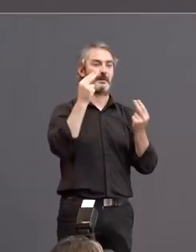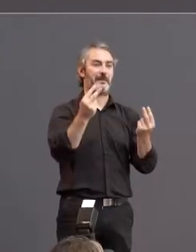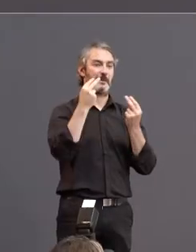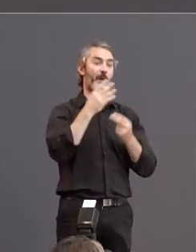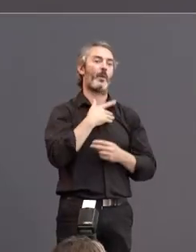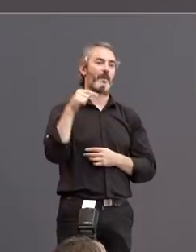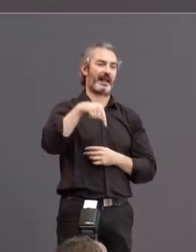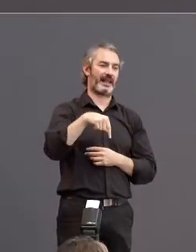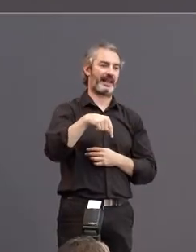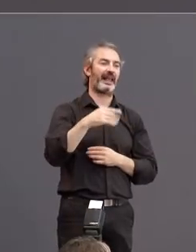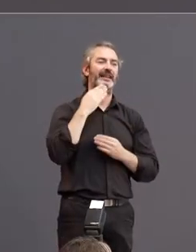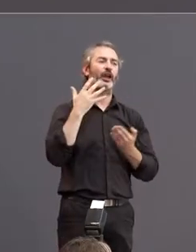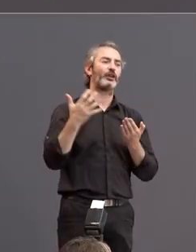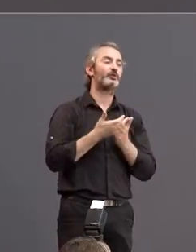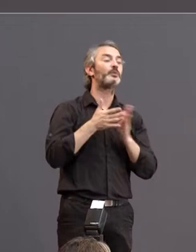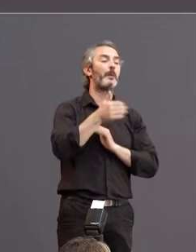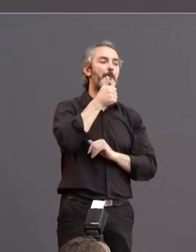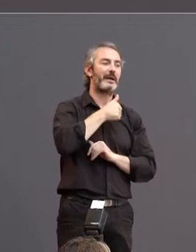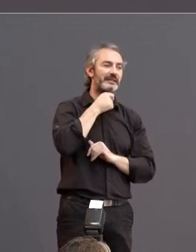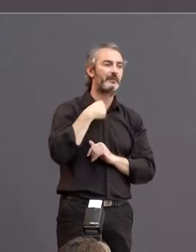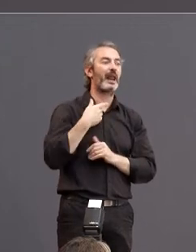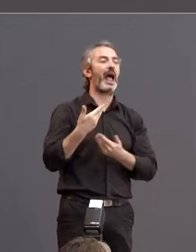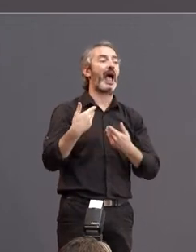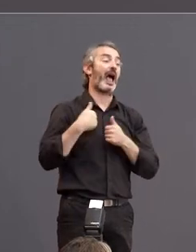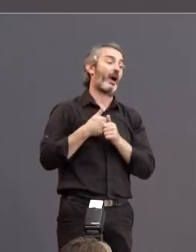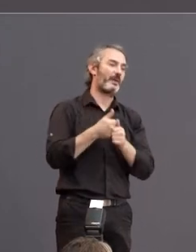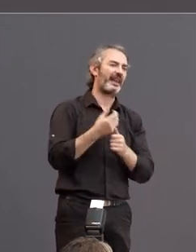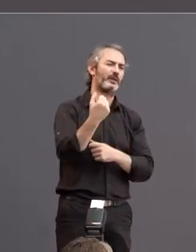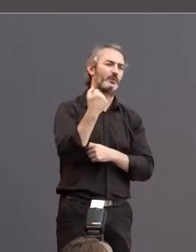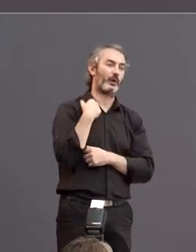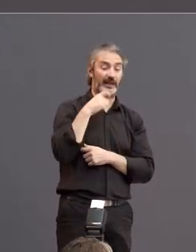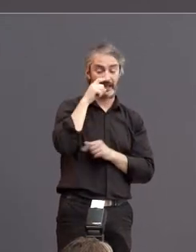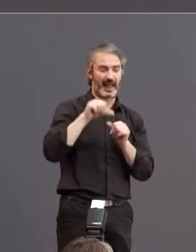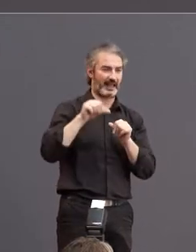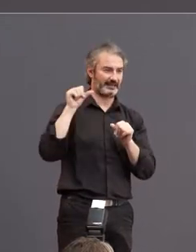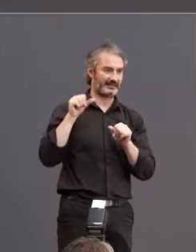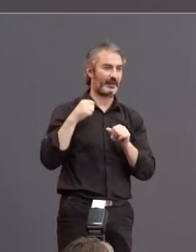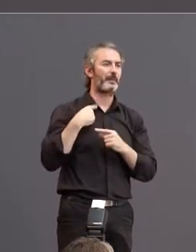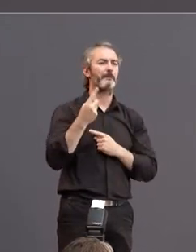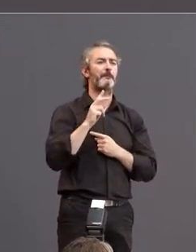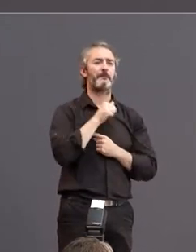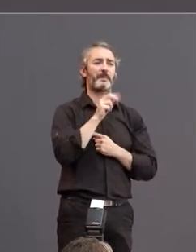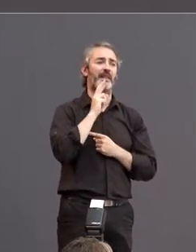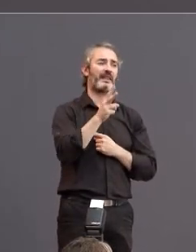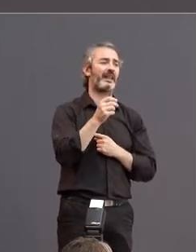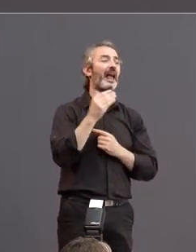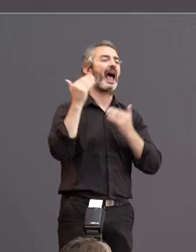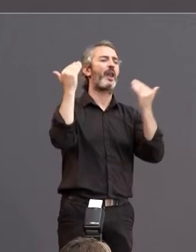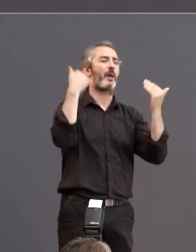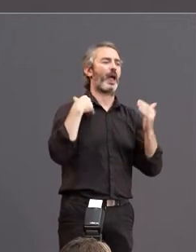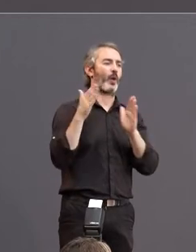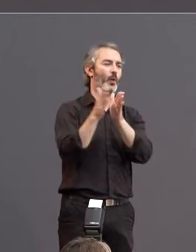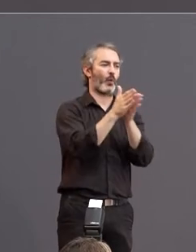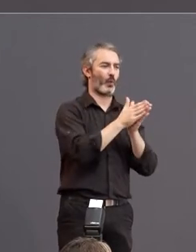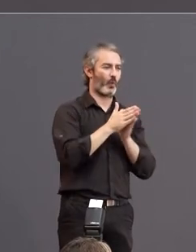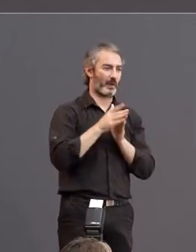fóssiu aquí. Gràcies a tots per la paciència, per acompanyar-nos i per donar-nos suport durant aquests anys. En primer lloc, voldria donar l'enhorabona als meus companys que